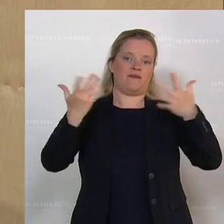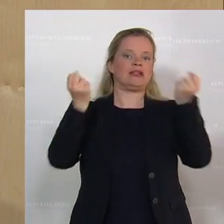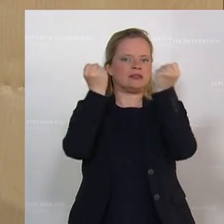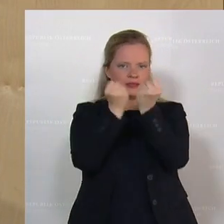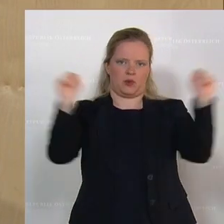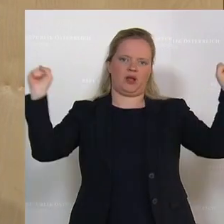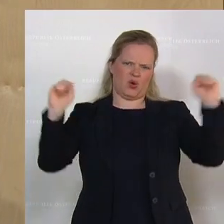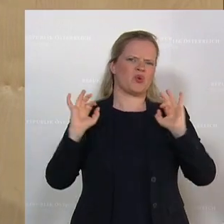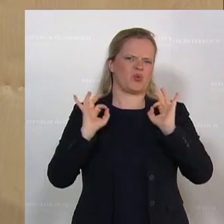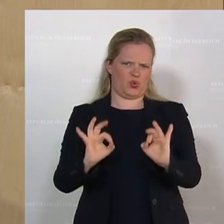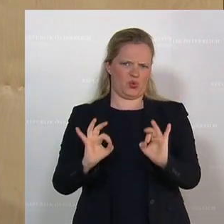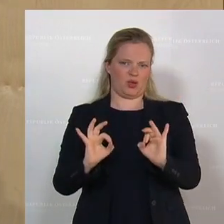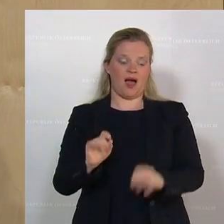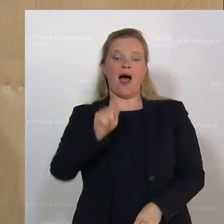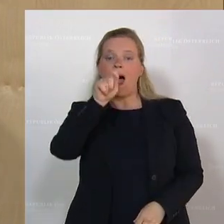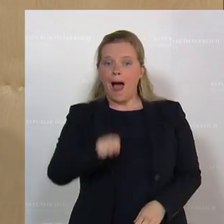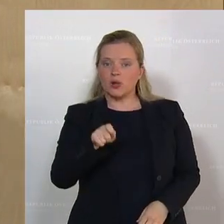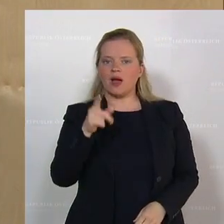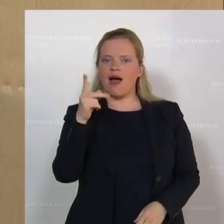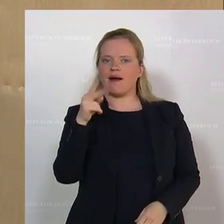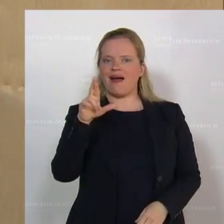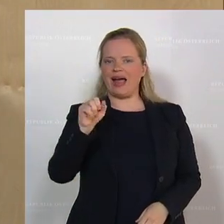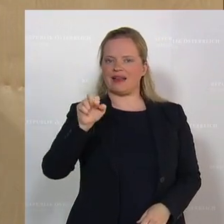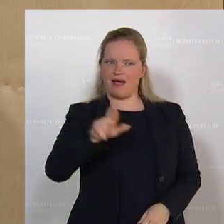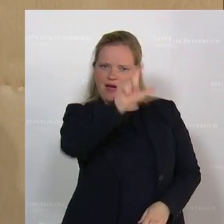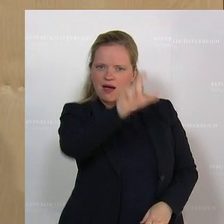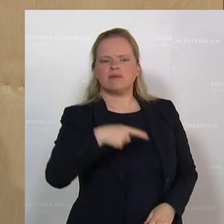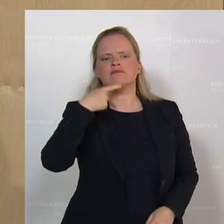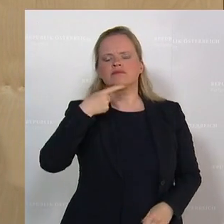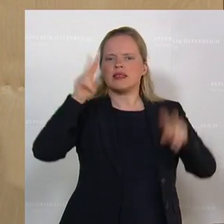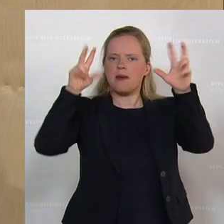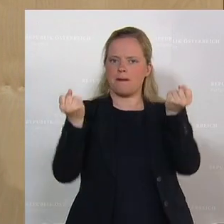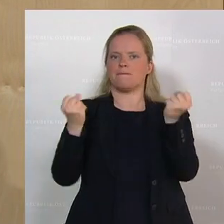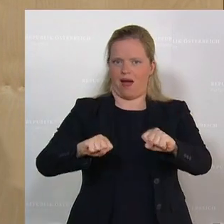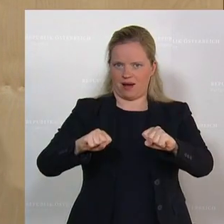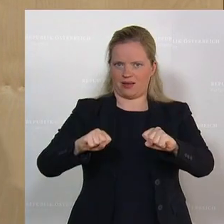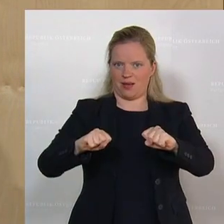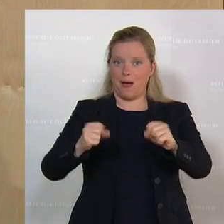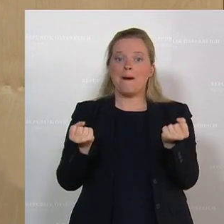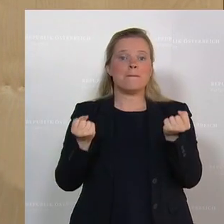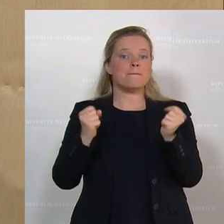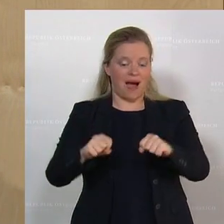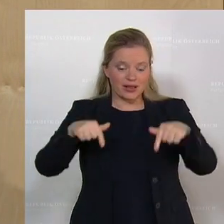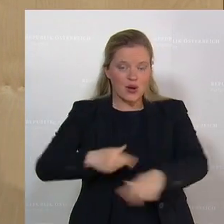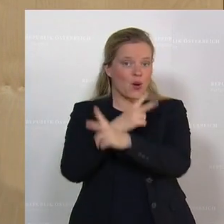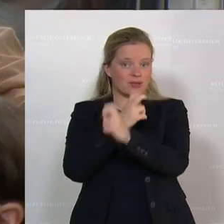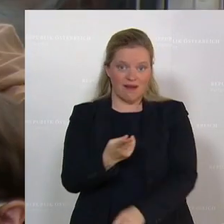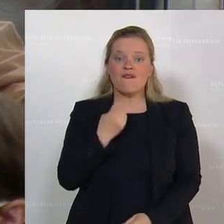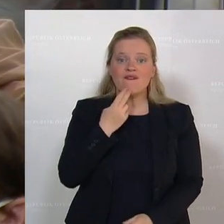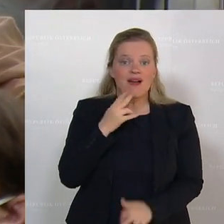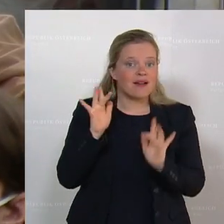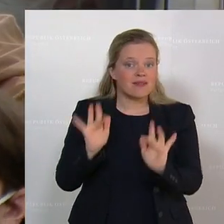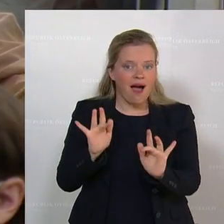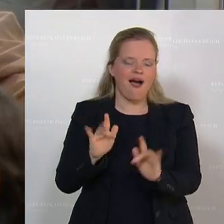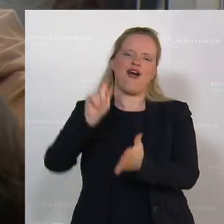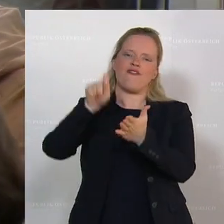Gute. Und Herr Abgeordneter Greiner, Sie haben von Macht gesprochen. Die Macht in Österreich, die liegt bei den Wählerinnen und Wählern. Und dort